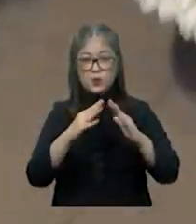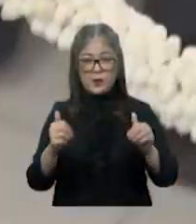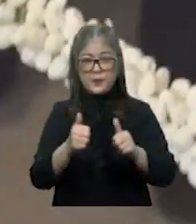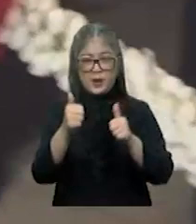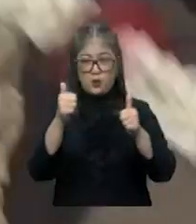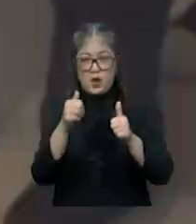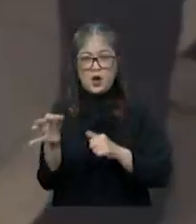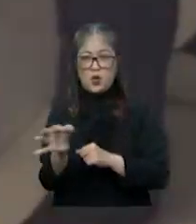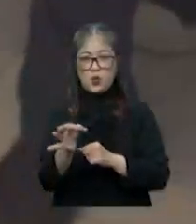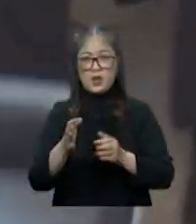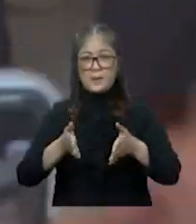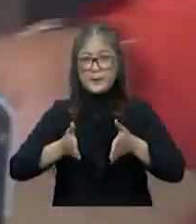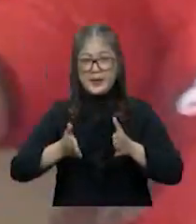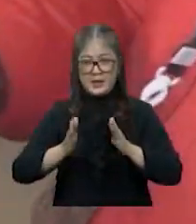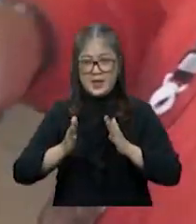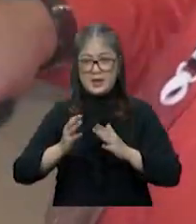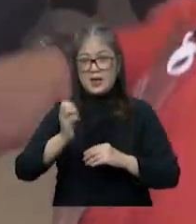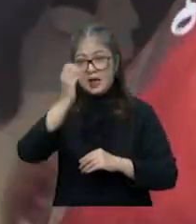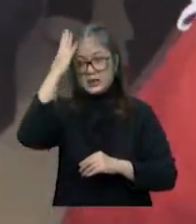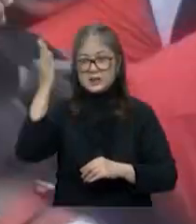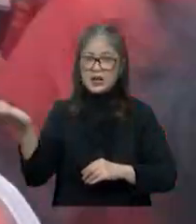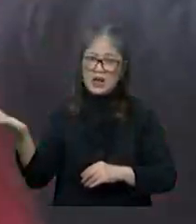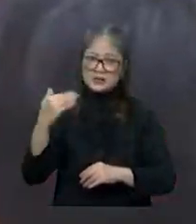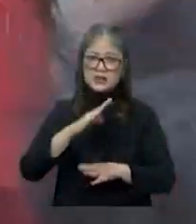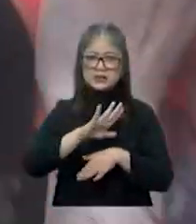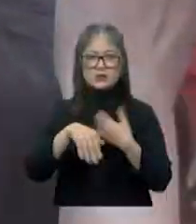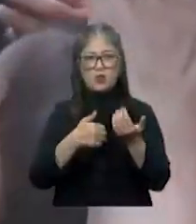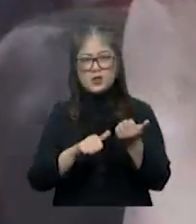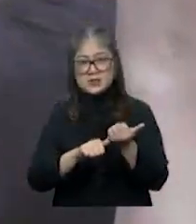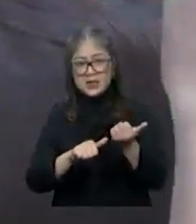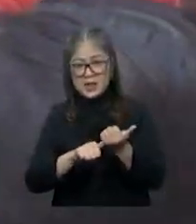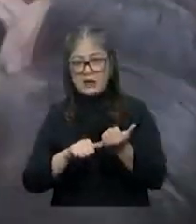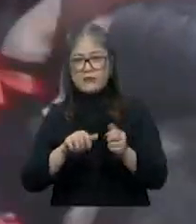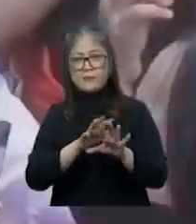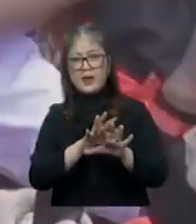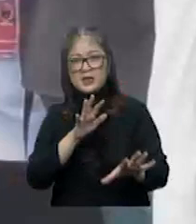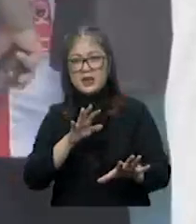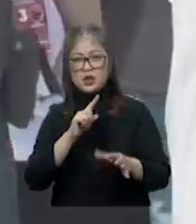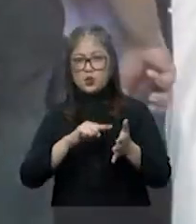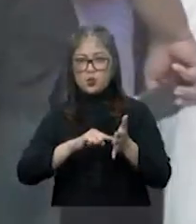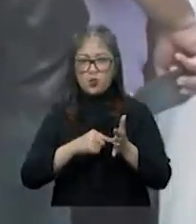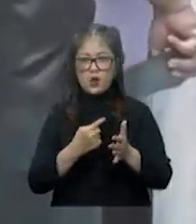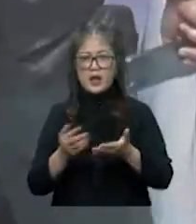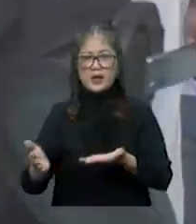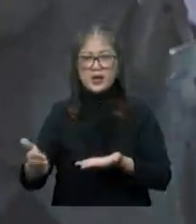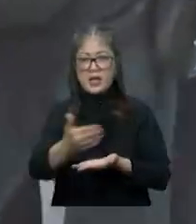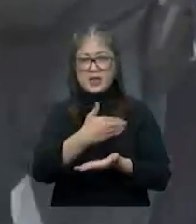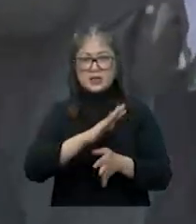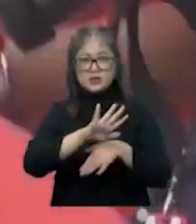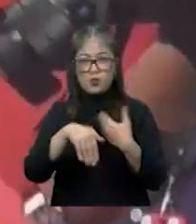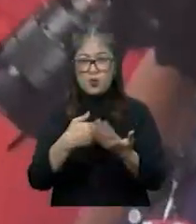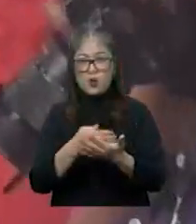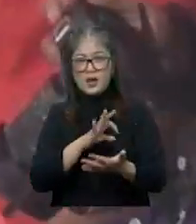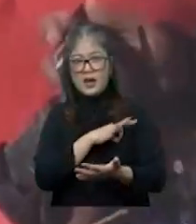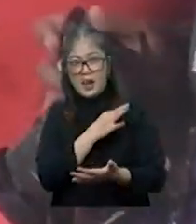Medan Sumatera Utara Ganjar mengajak kepada seluruh pengurus dan kader partai koalisi untuk mulai melakukan pendataan kepada seluruh relawan hingga